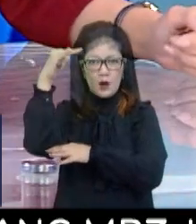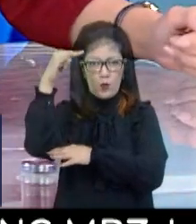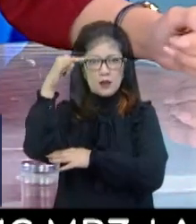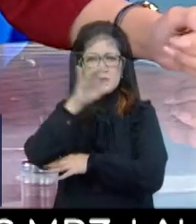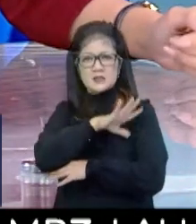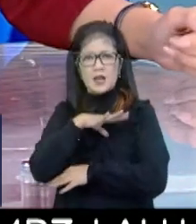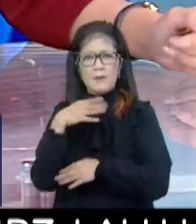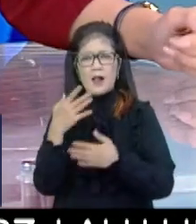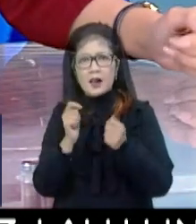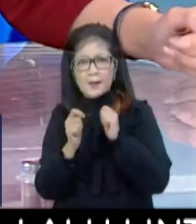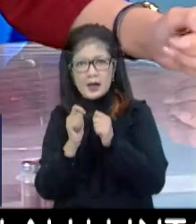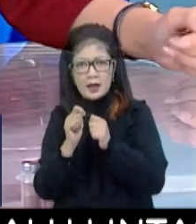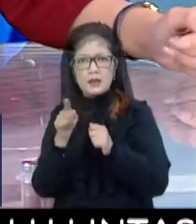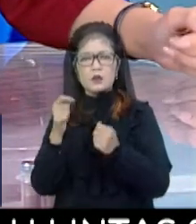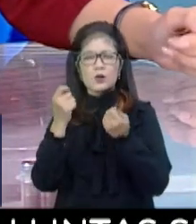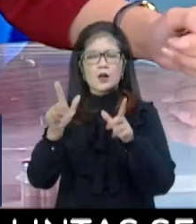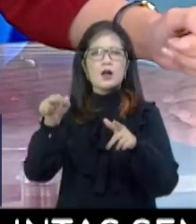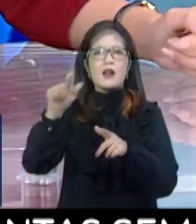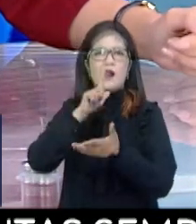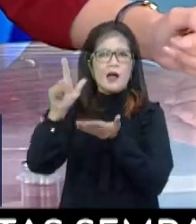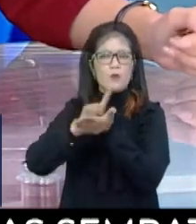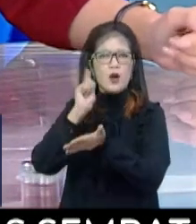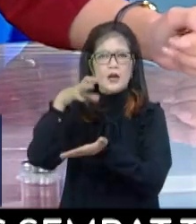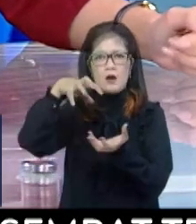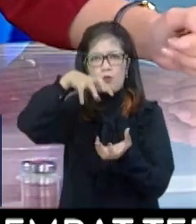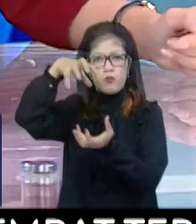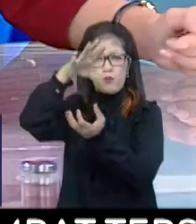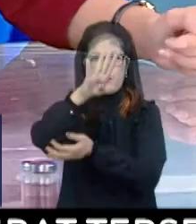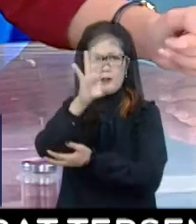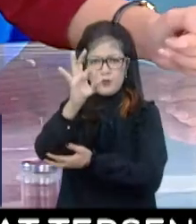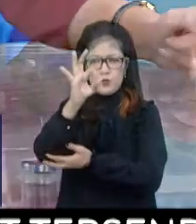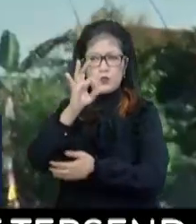menerima laporan 40 balon udara liar yang mengganggu penerbangan.